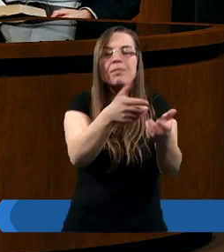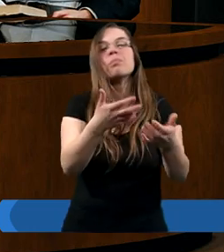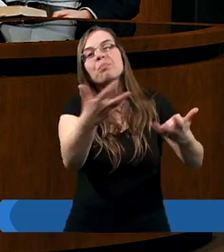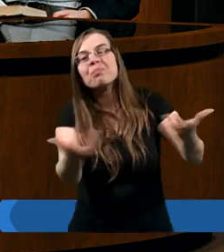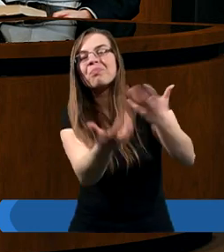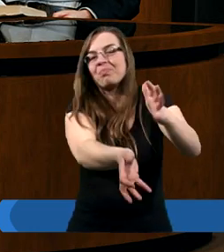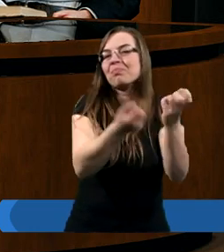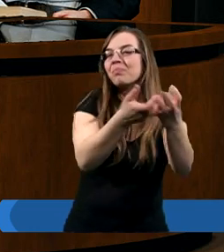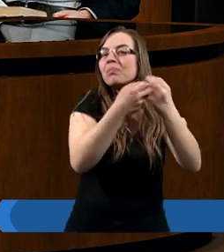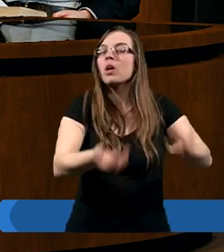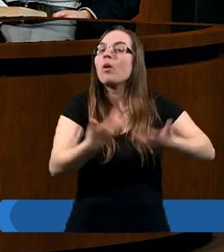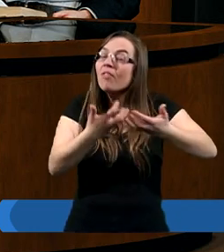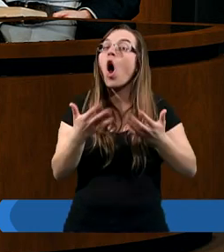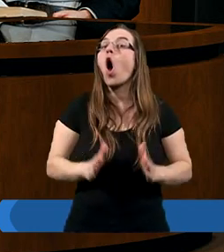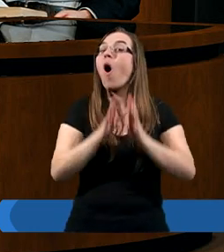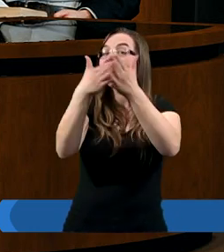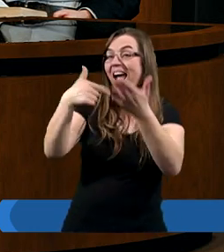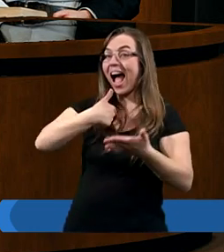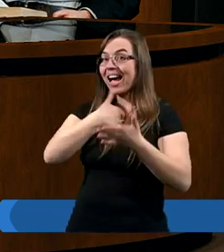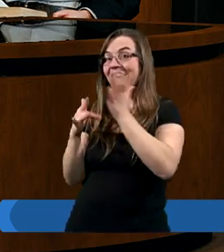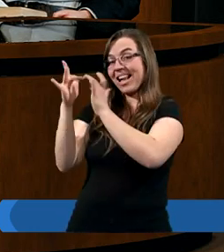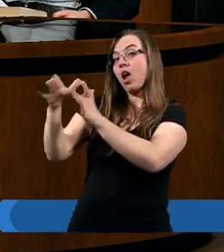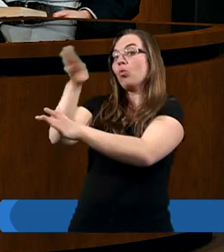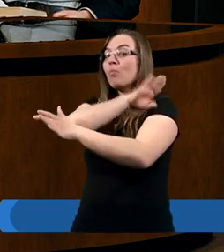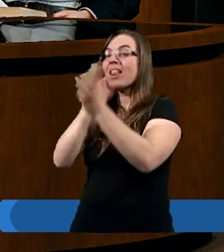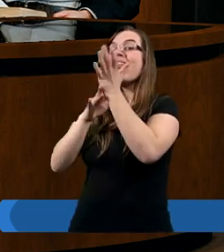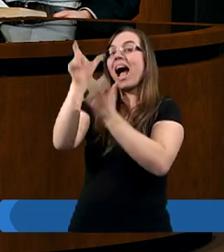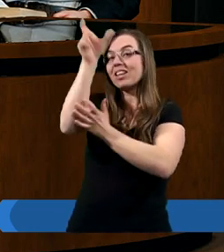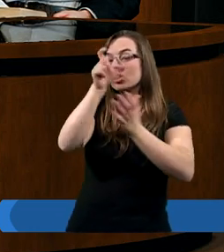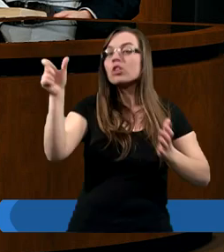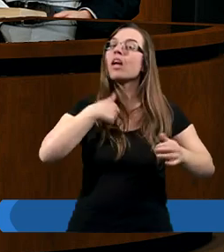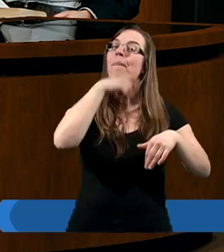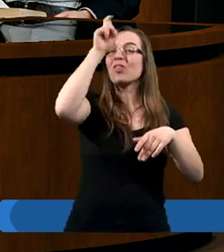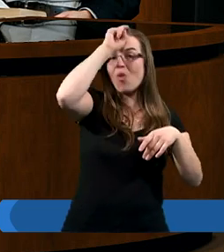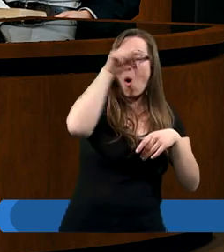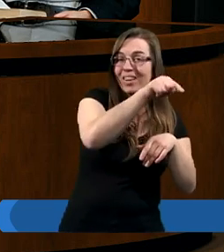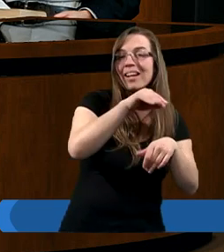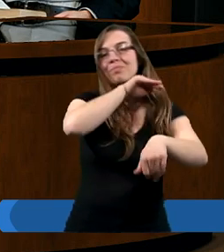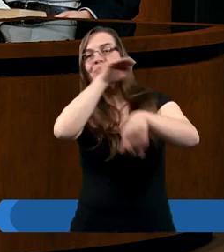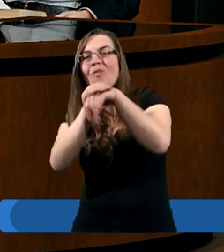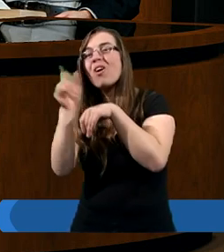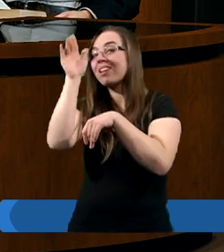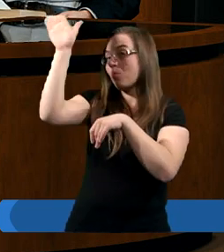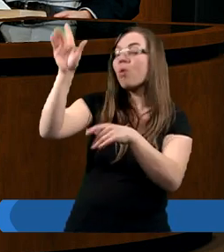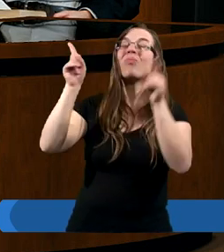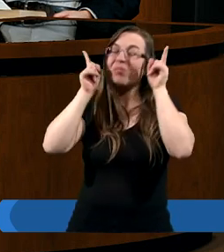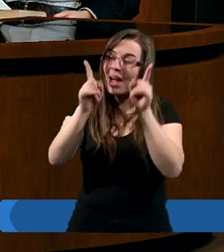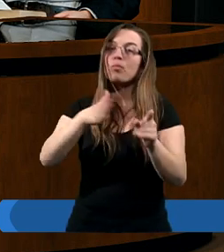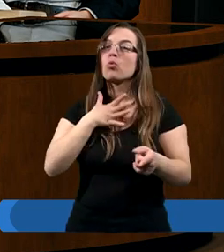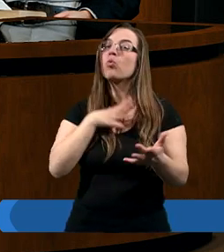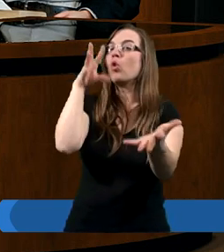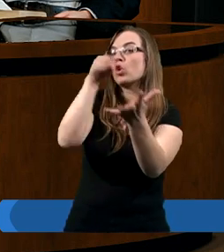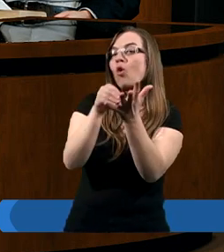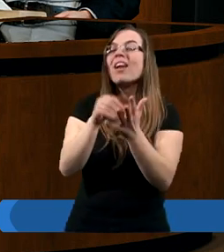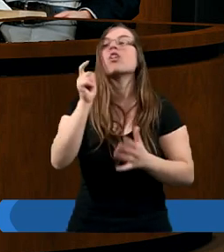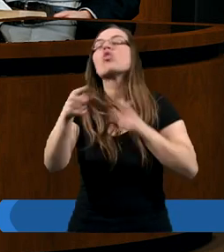tym poświęceniem, tą ofiarą i aby człowiek pojednany z Bogiem mógł naprawdę doświadczyć tego, co to